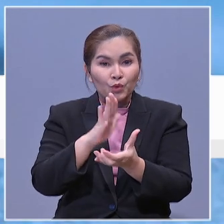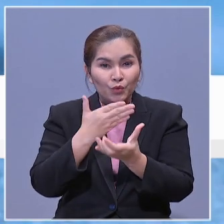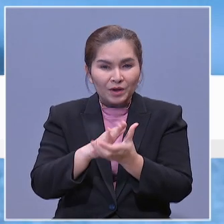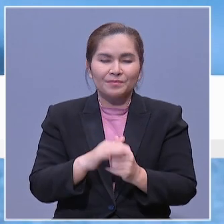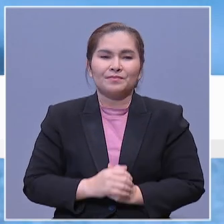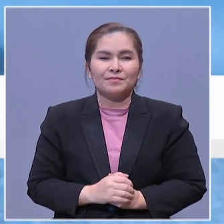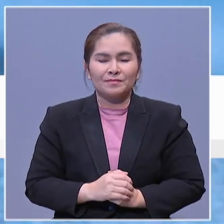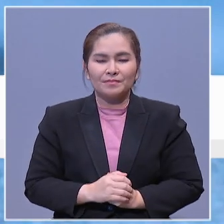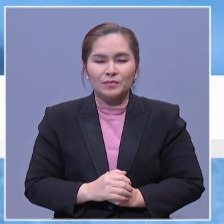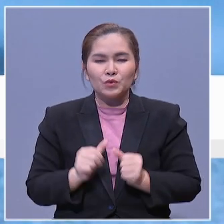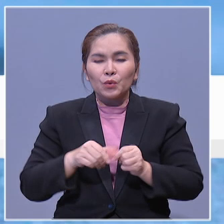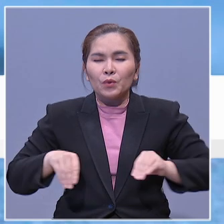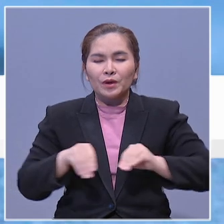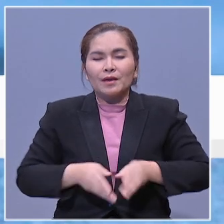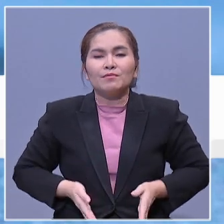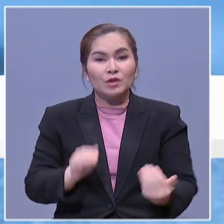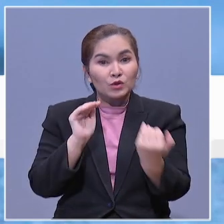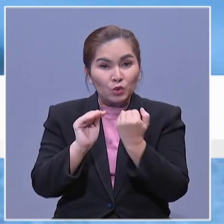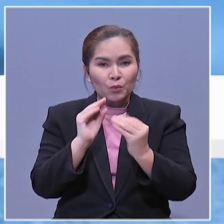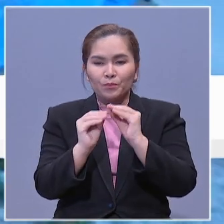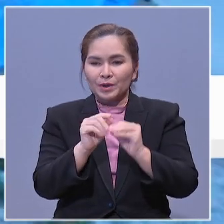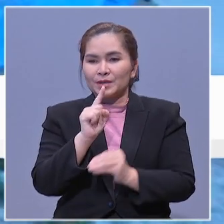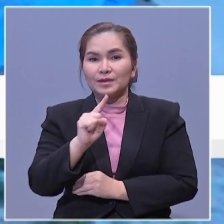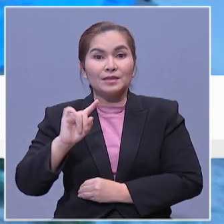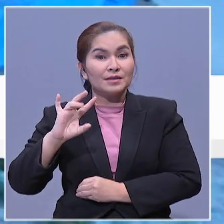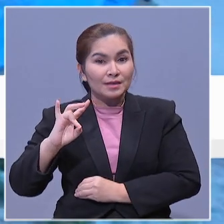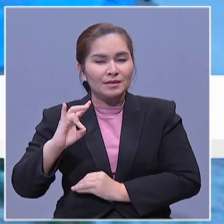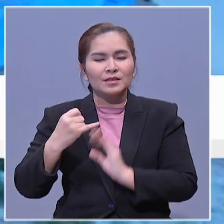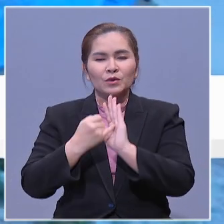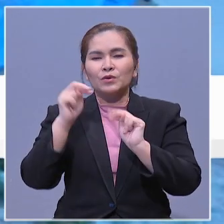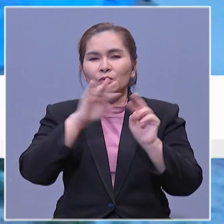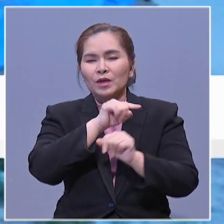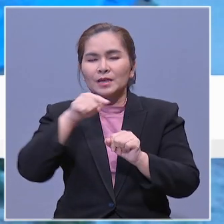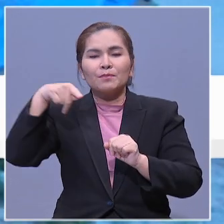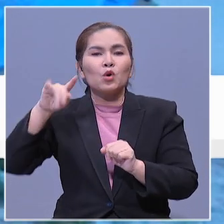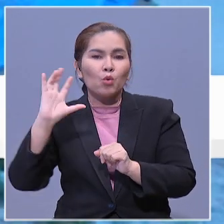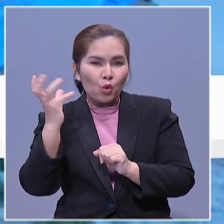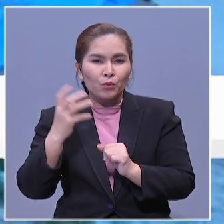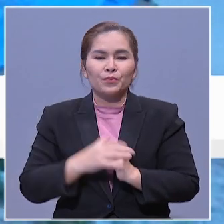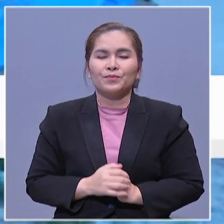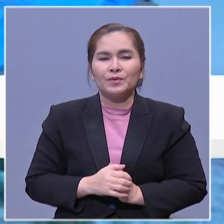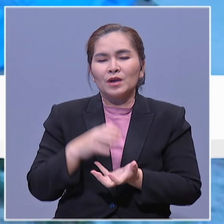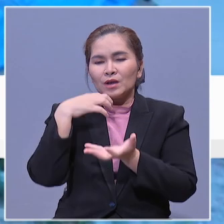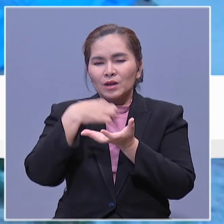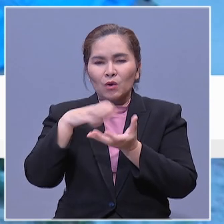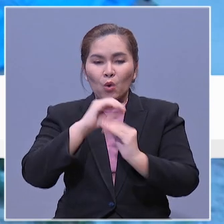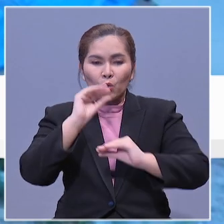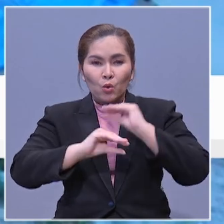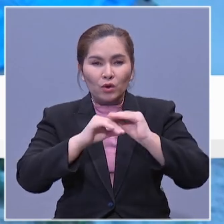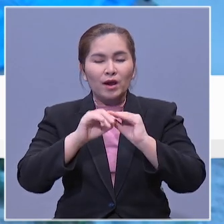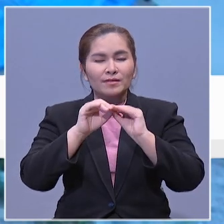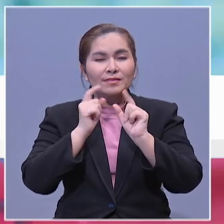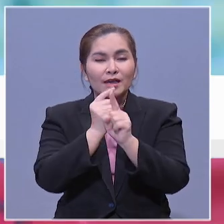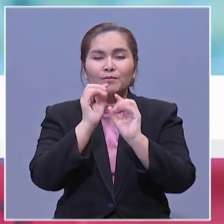อยู่แถวๆถนนสาย117นครสวรรค์พิษณุโลกนี่คุณพี่ท่านนี้บอกว่าโครงการแจกเงินดิจิตอลว